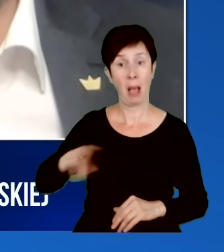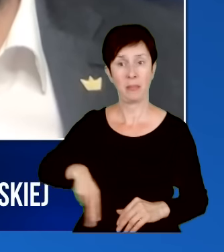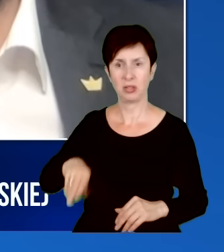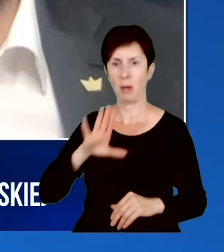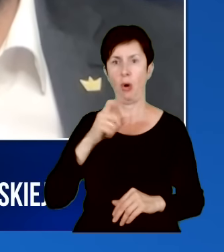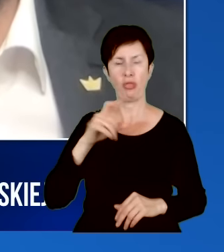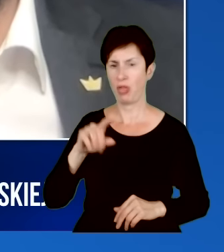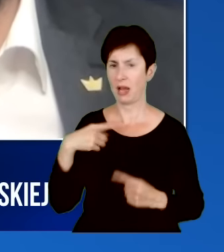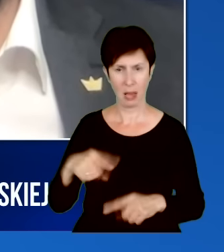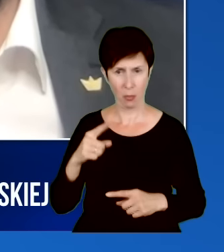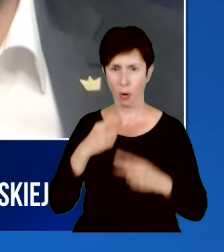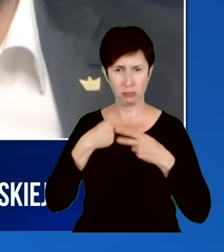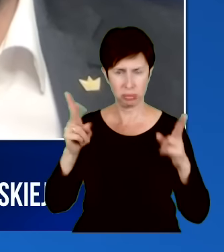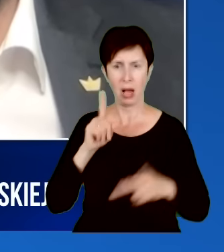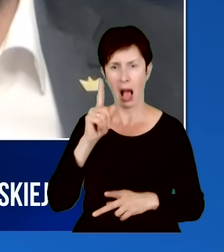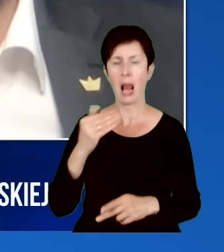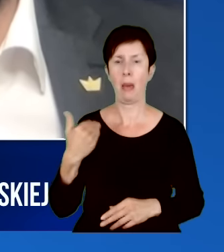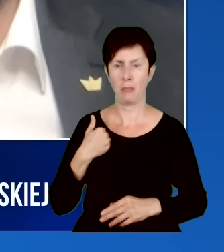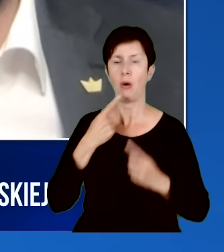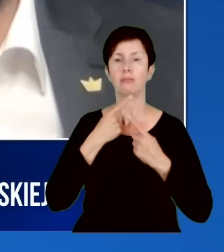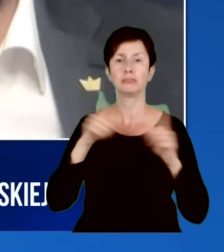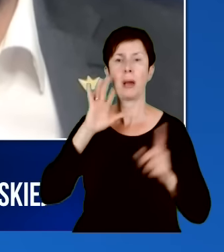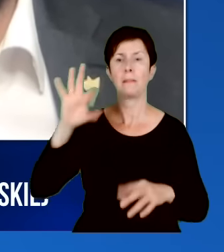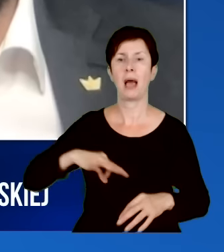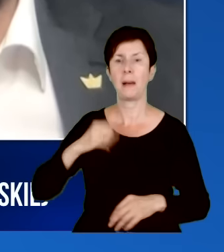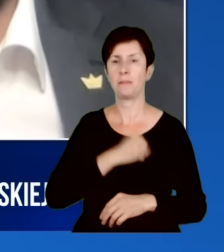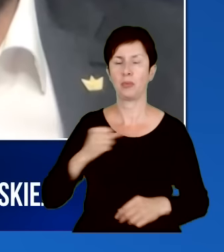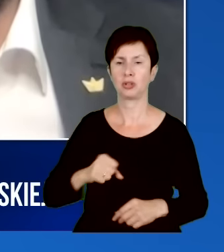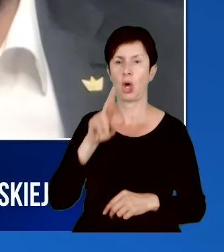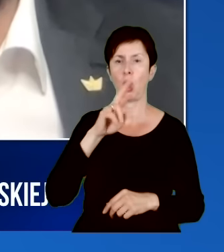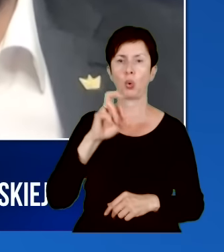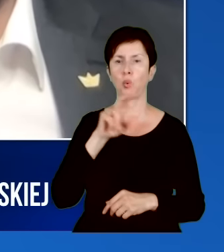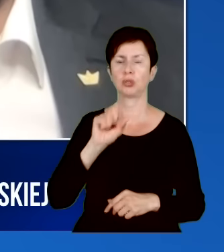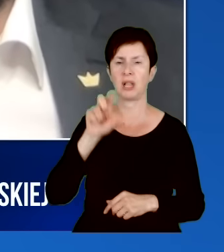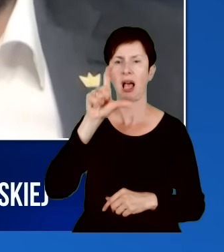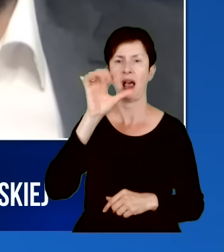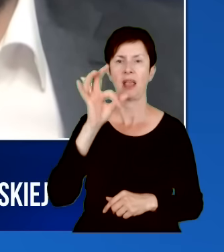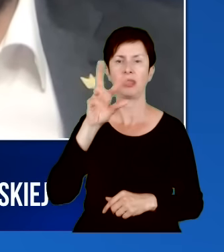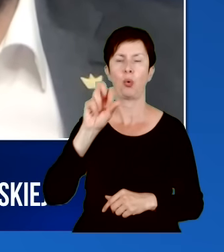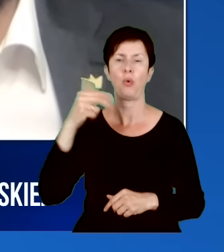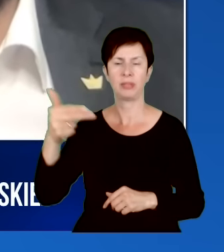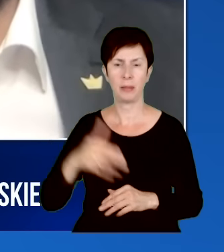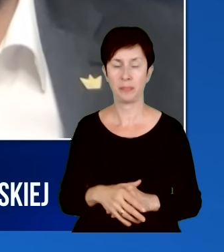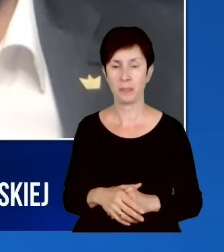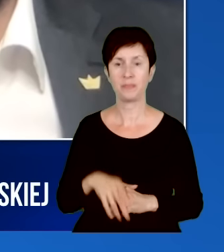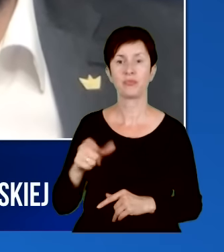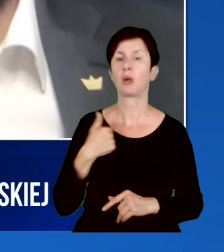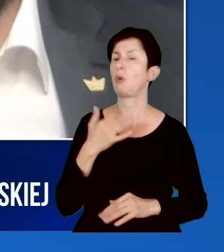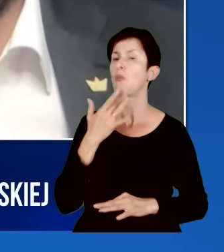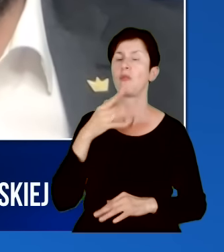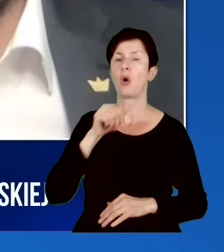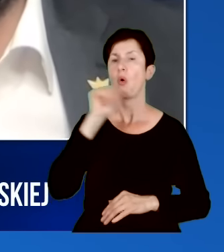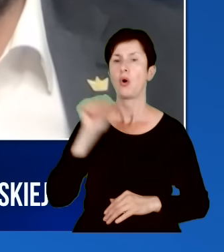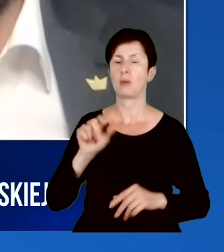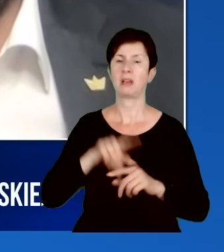się tym już w swoich wypowiedziach pani poseł róża tum chociażby mówiąca o tym że Unia Europejska jest dla niej na pierwszym